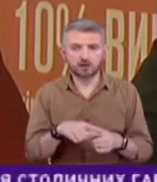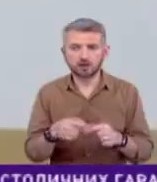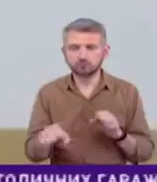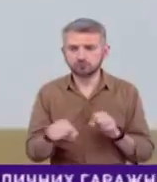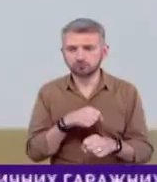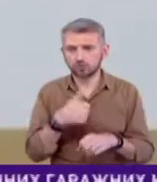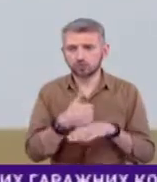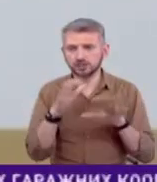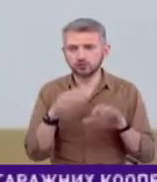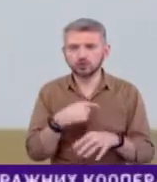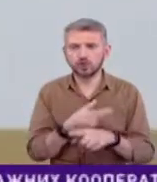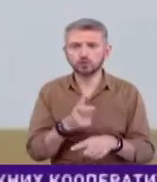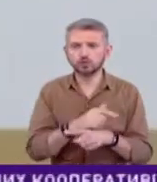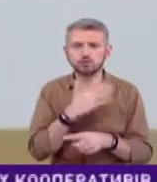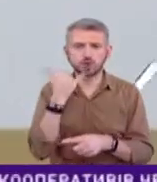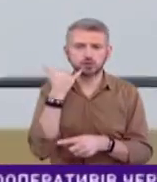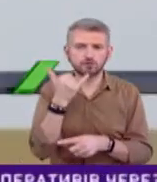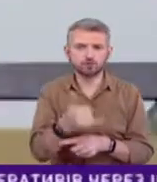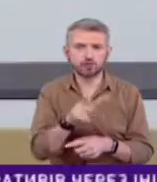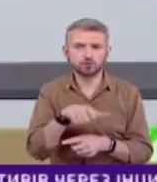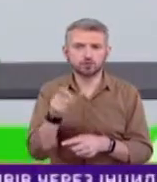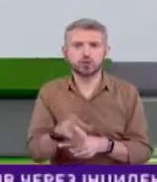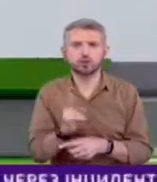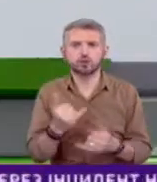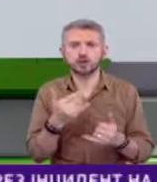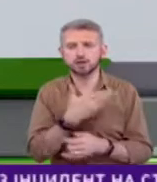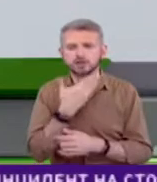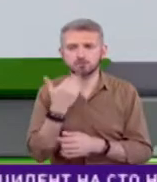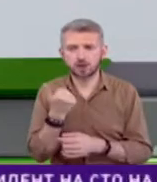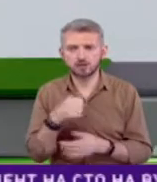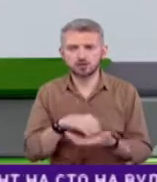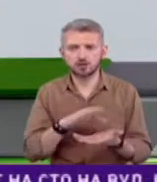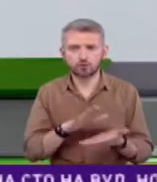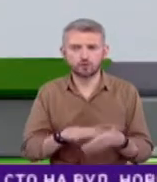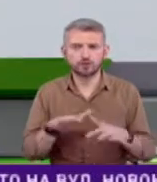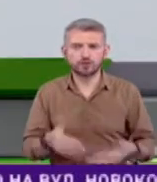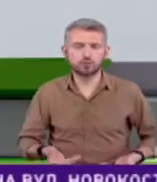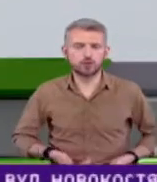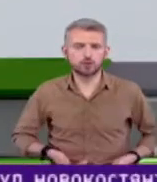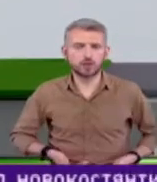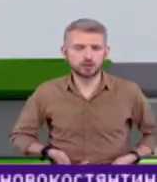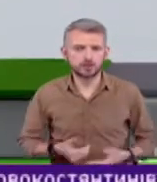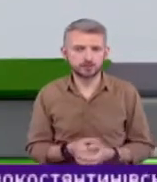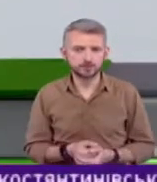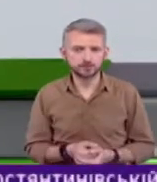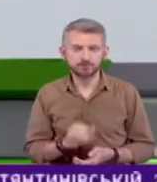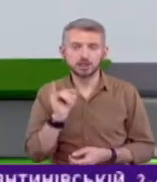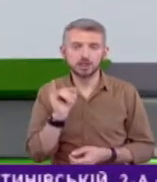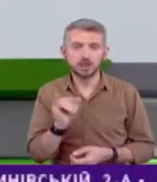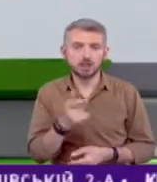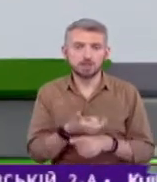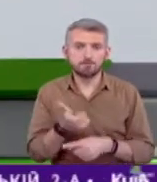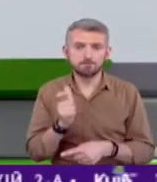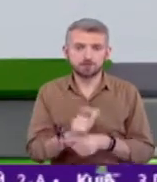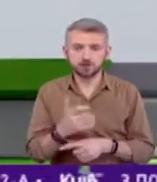конституційно. Нам дуже багато телефонували дійсно людей, в яких зараз немає зареєстрованого місця проживання. І